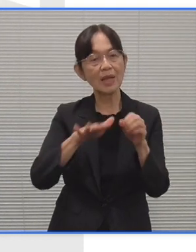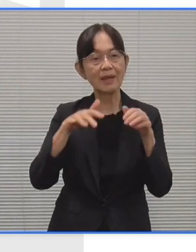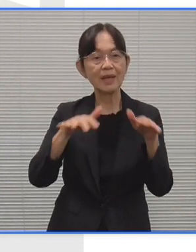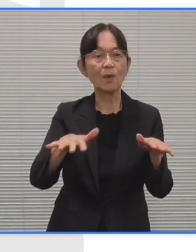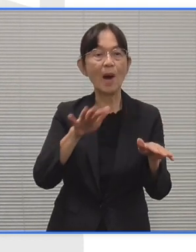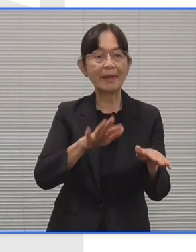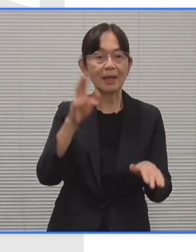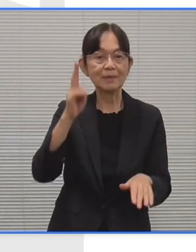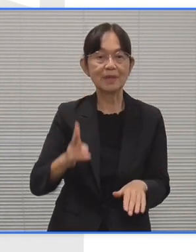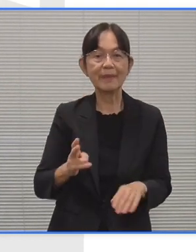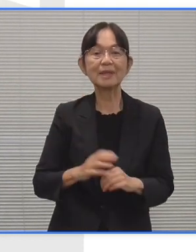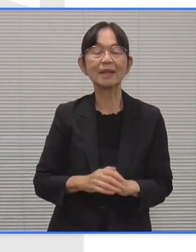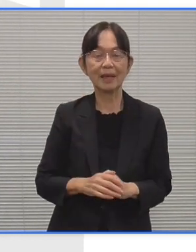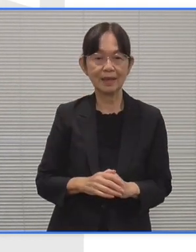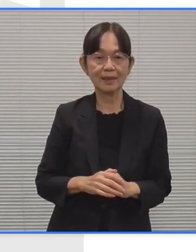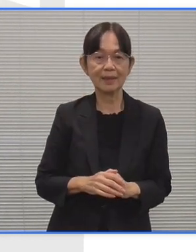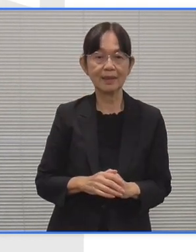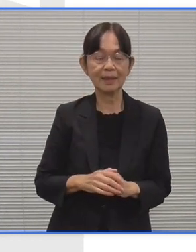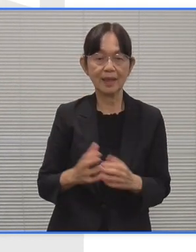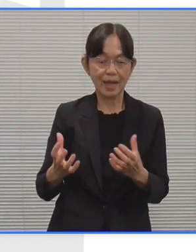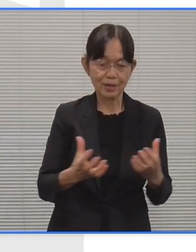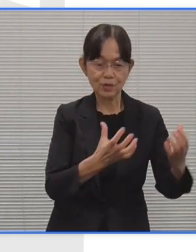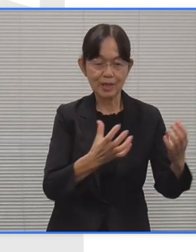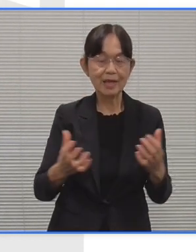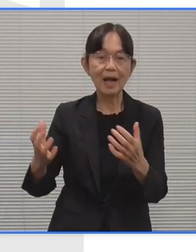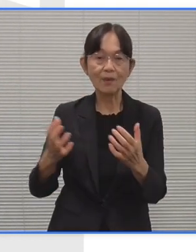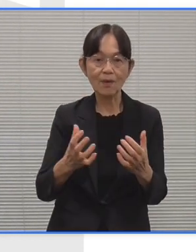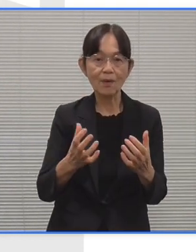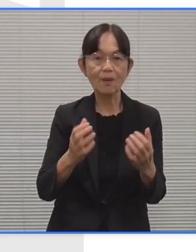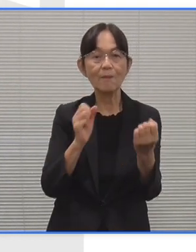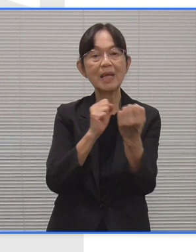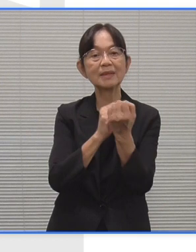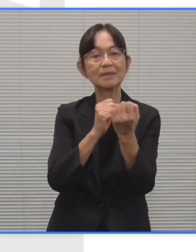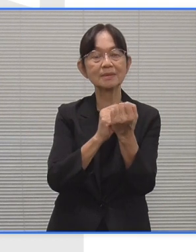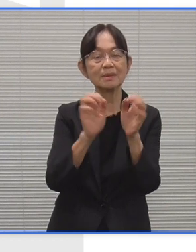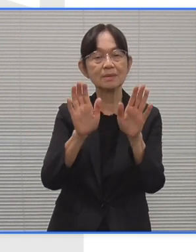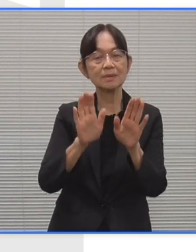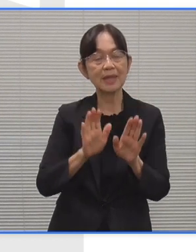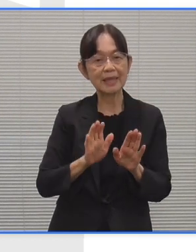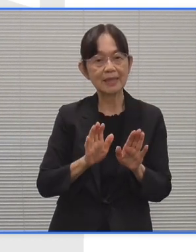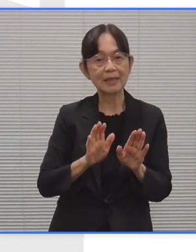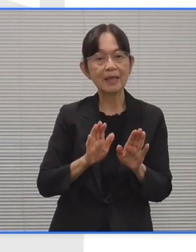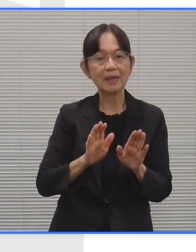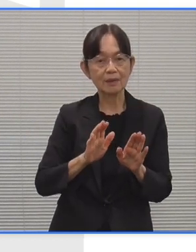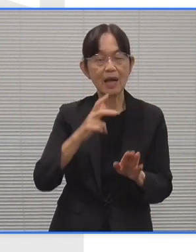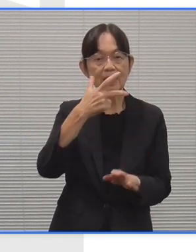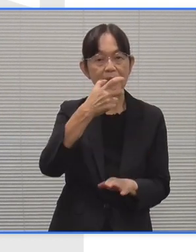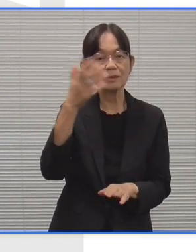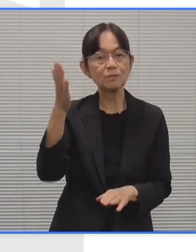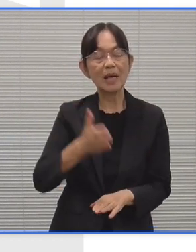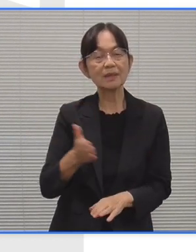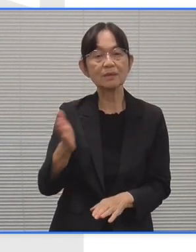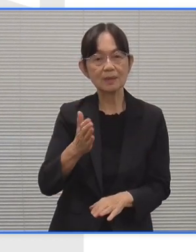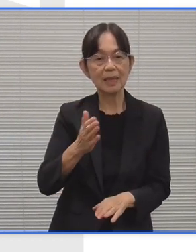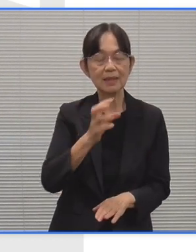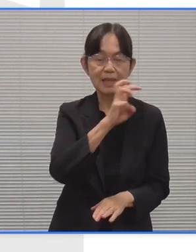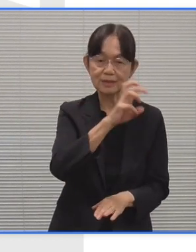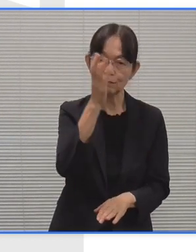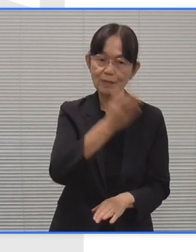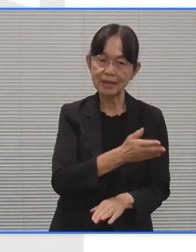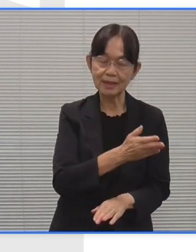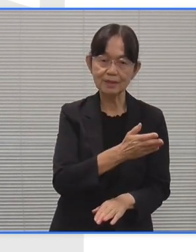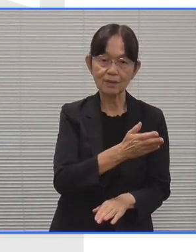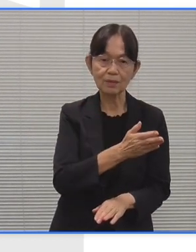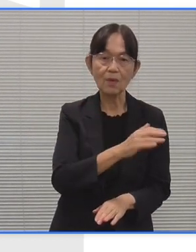しれませんけど、ゆりかご面接受けていただいたのが7割弱ということで、3割の方は何らかの事情